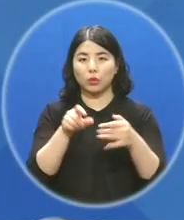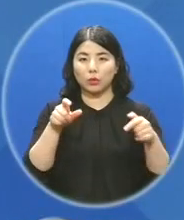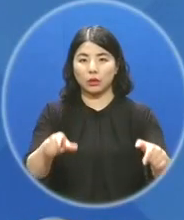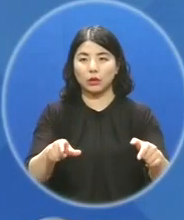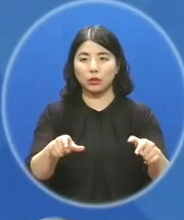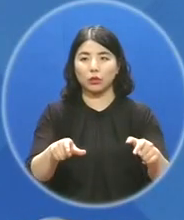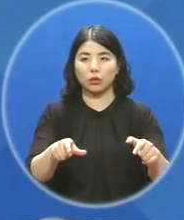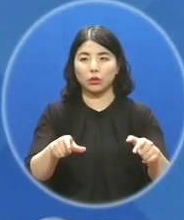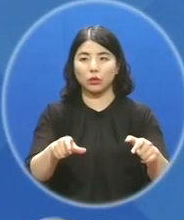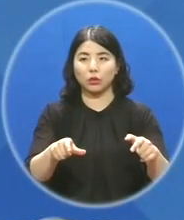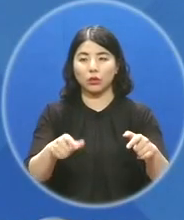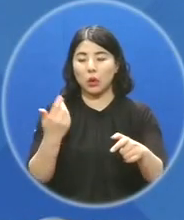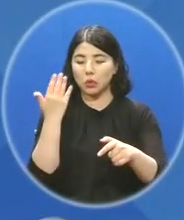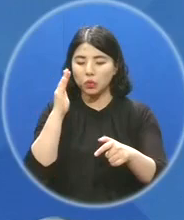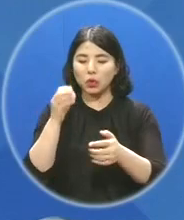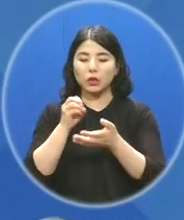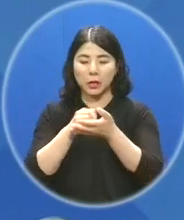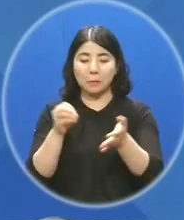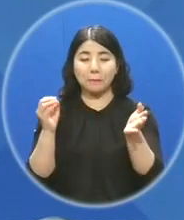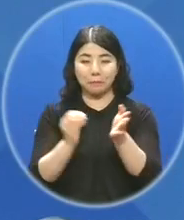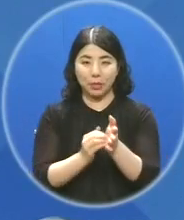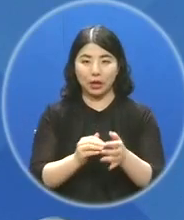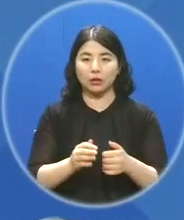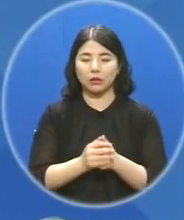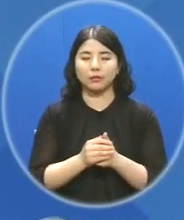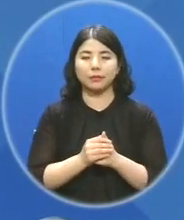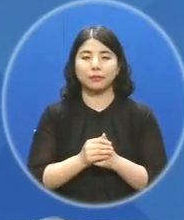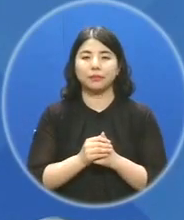지역들이 상대적으로 좀 최근에 좀 됐습니다. 이게.